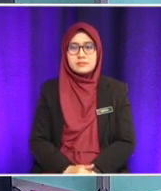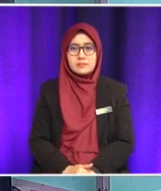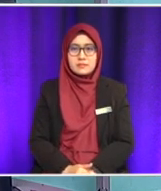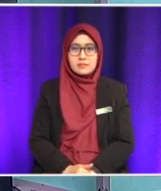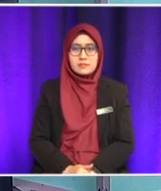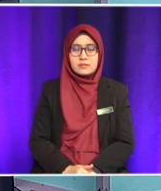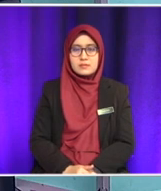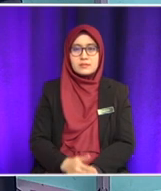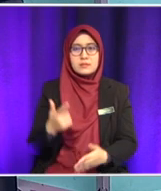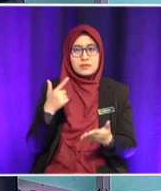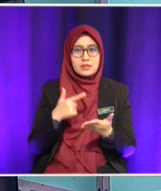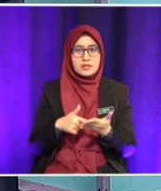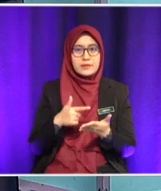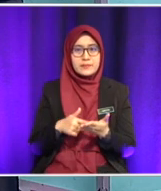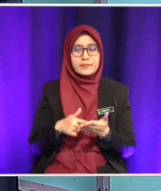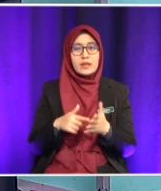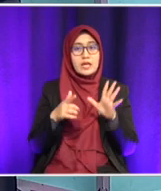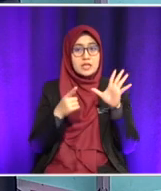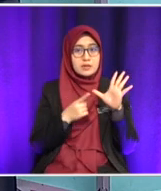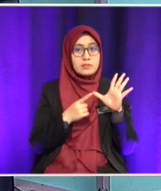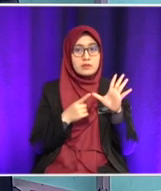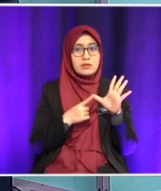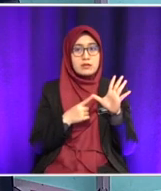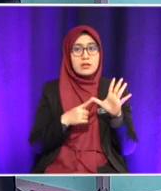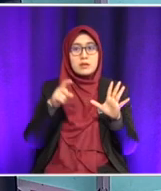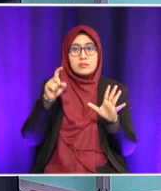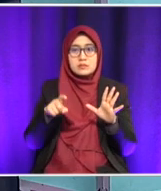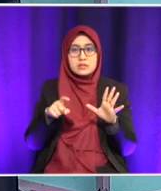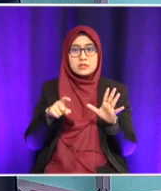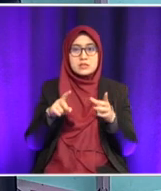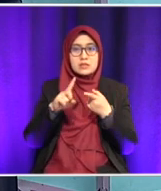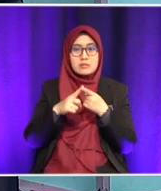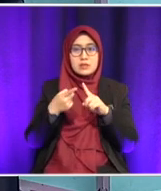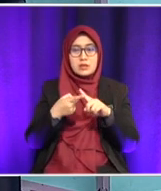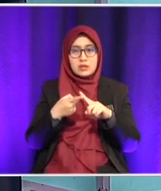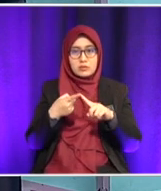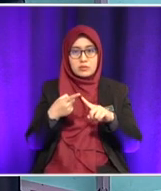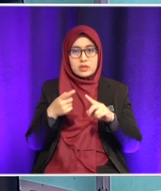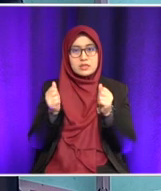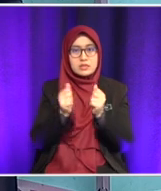seterusnya yang kelima bekawan secara sehat